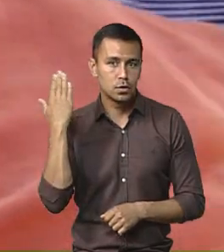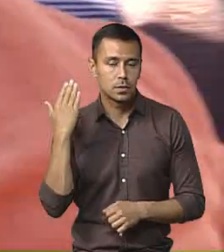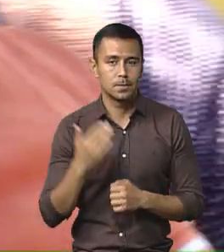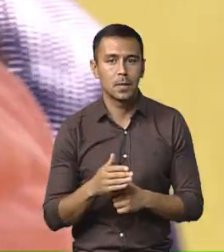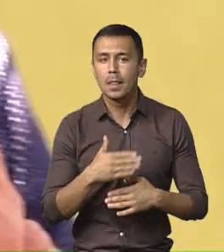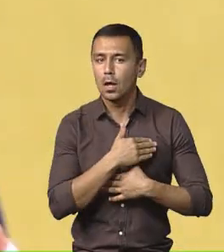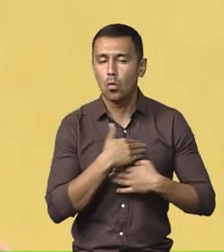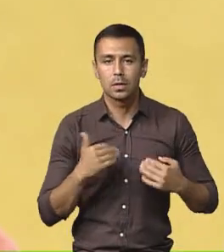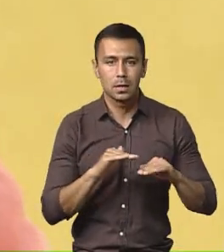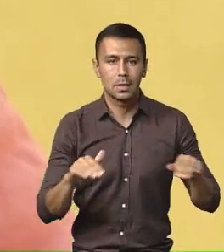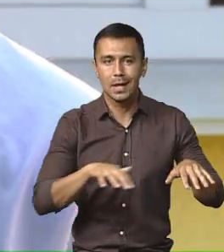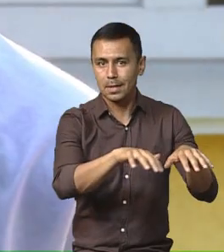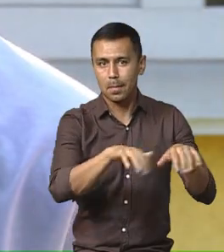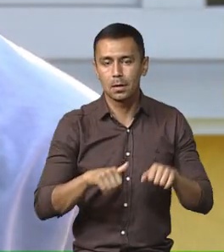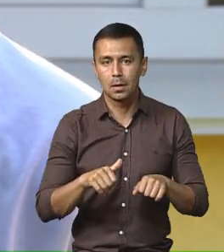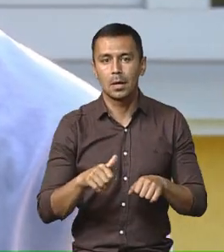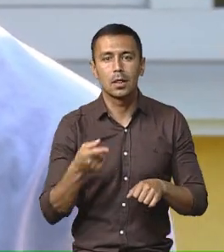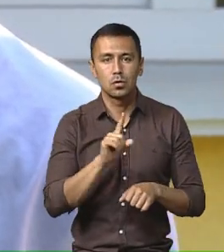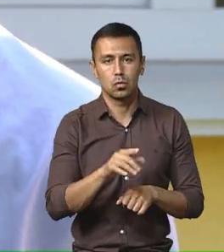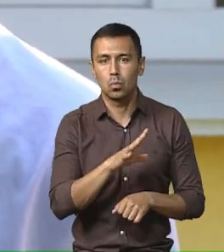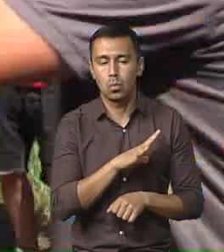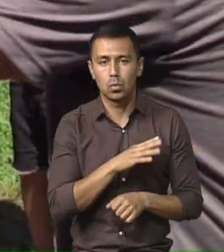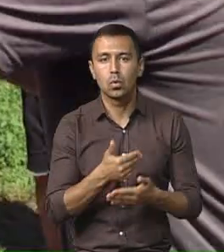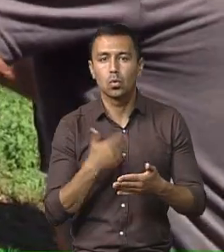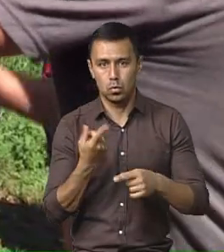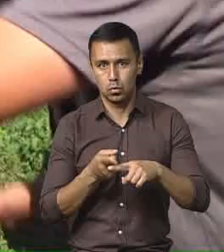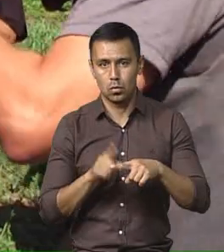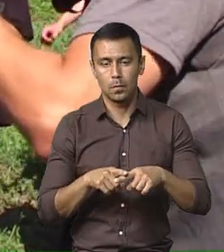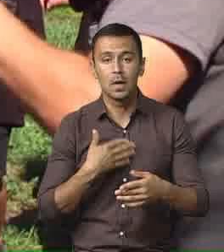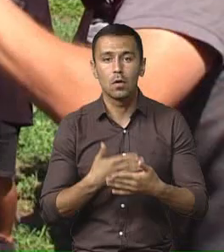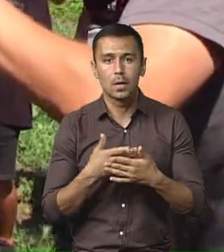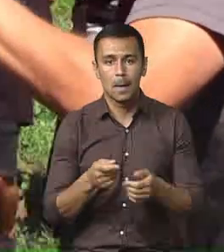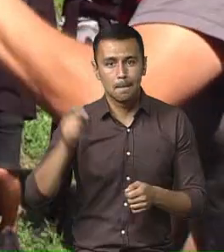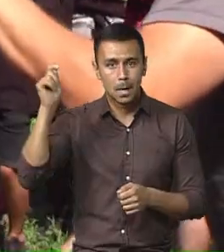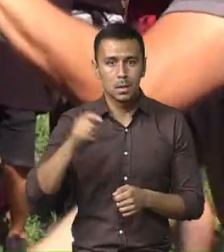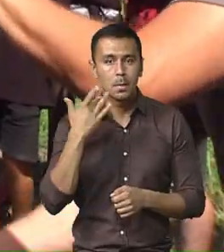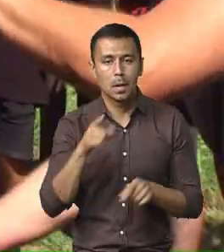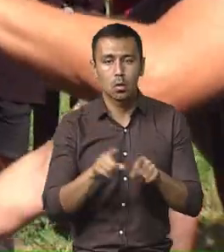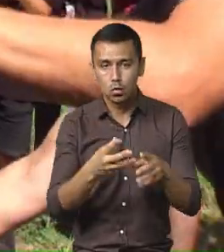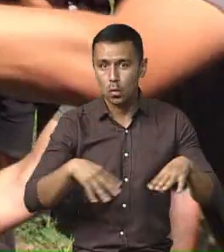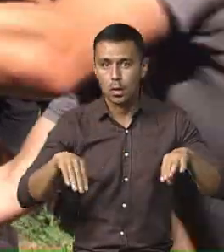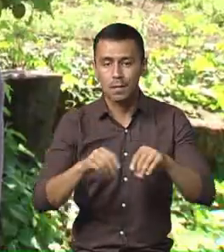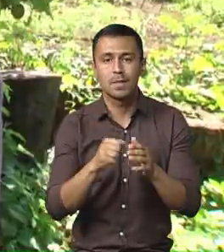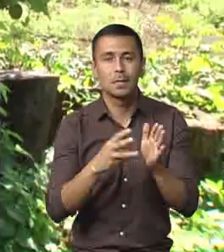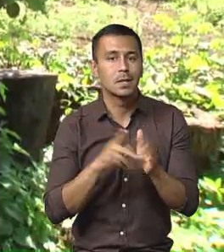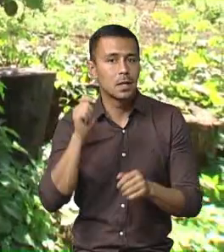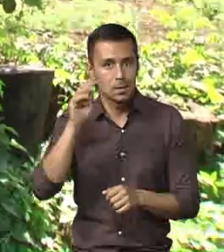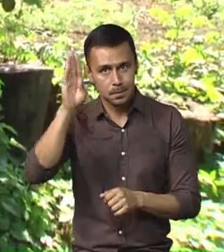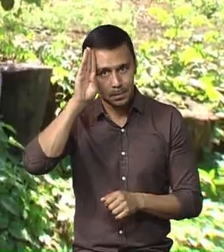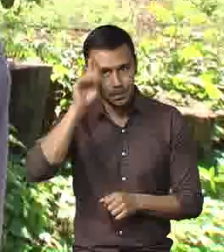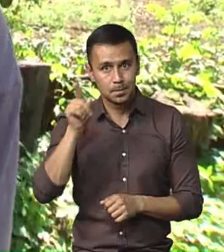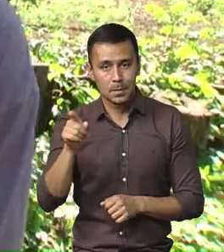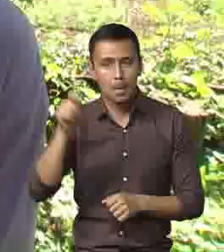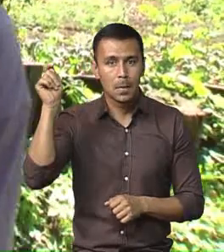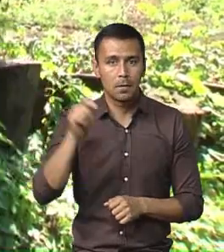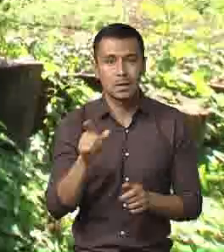як було раніше. Не хочеться в дітей забирати те, що було до цього. Волонтери прибули з Америки також родинами. 18-річний Ашер Вейман